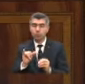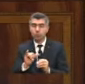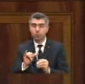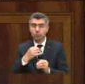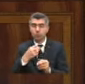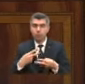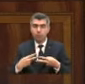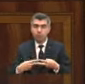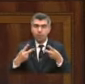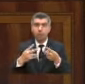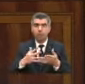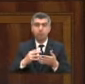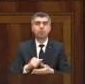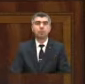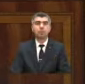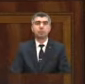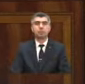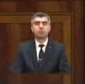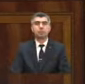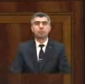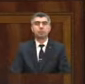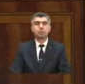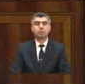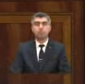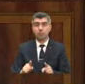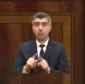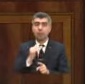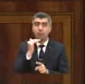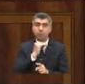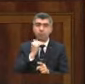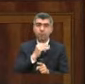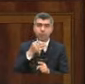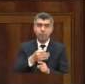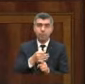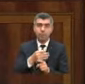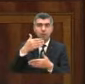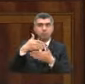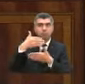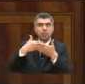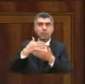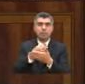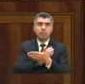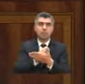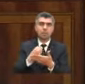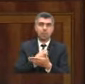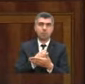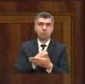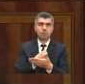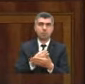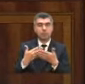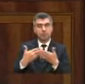التنزيل المنشود هو الشروع العاجل في تأهيل المنظومة الصحية